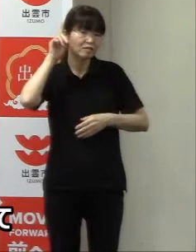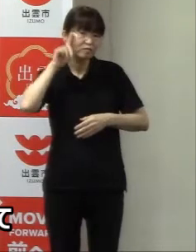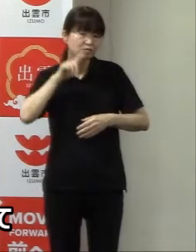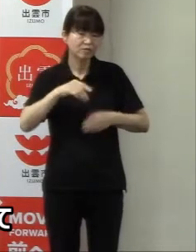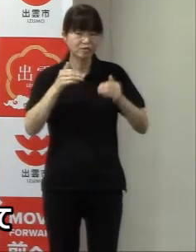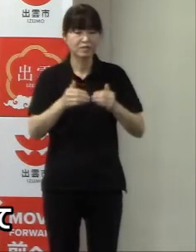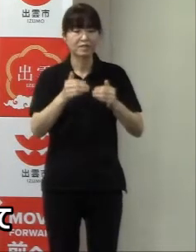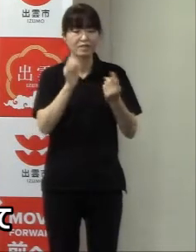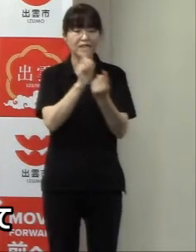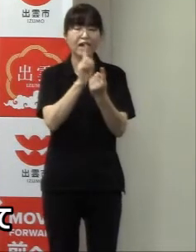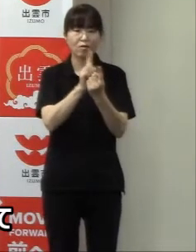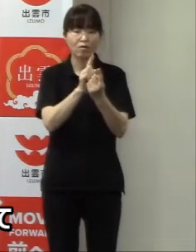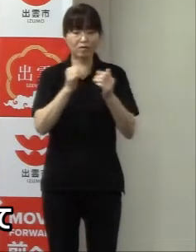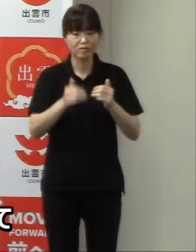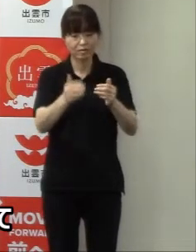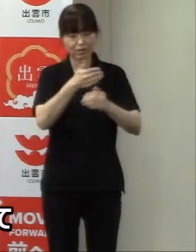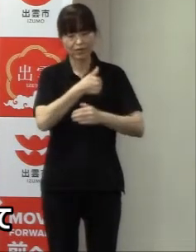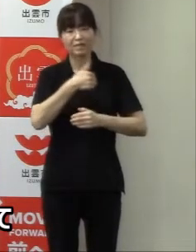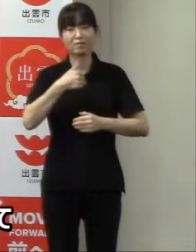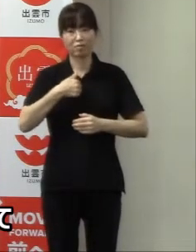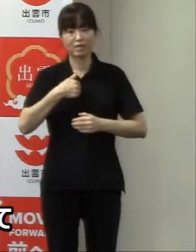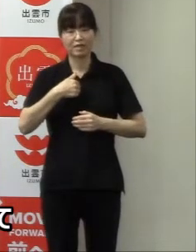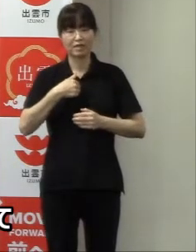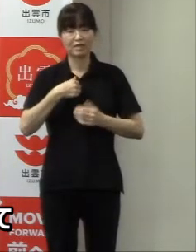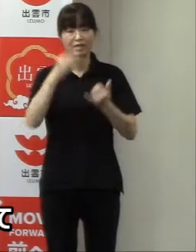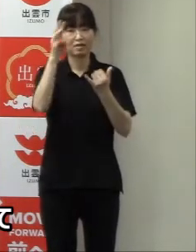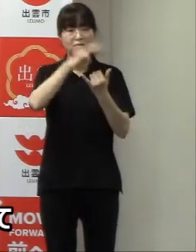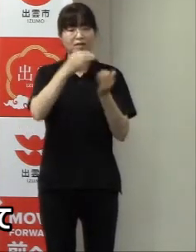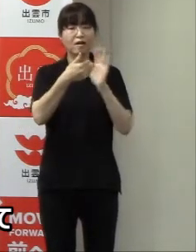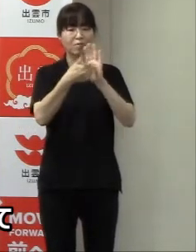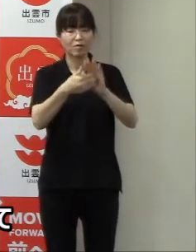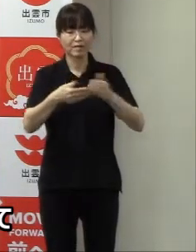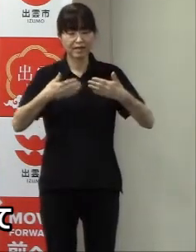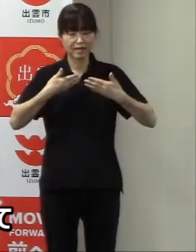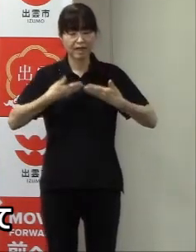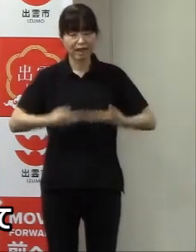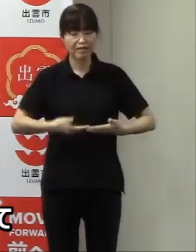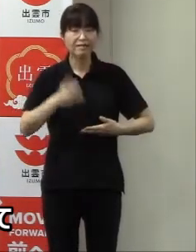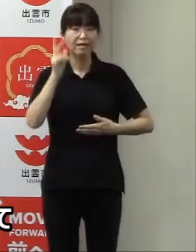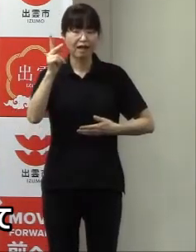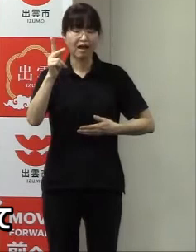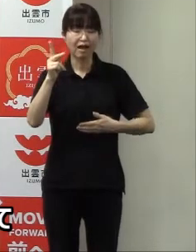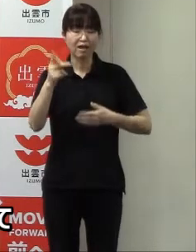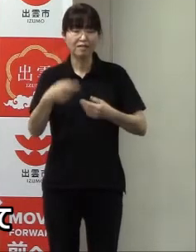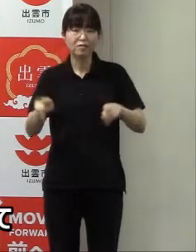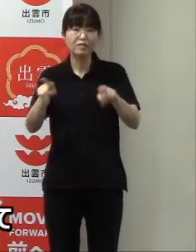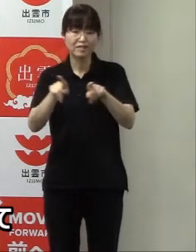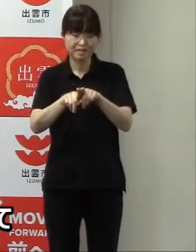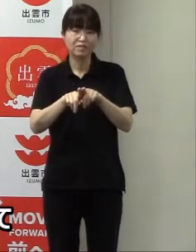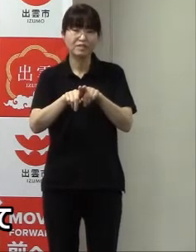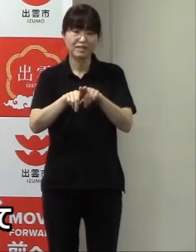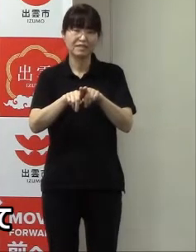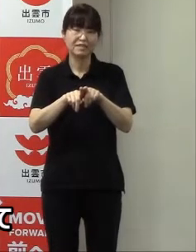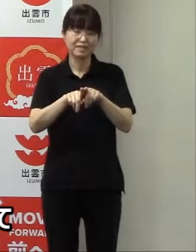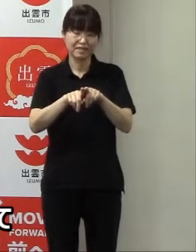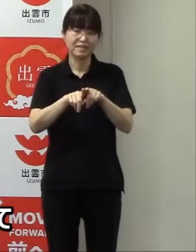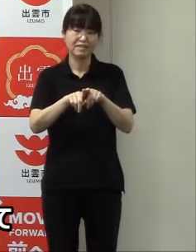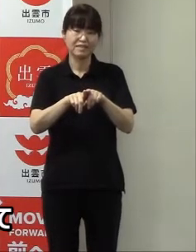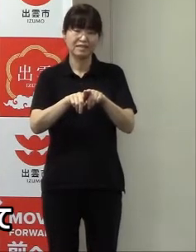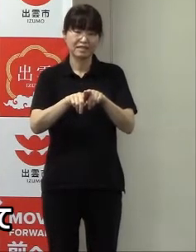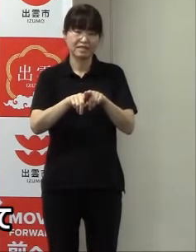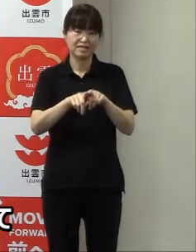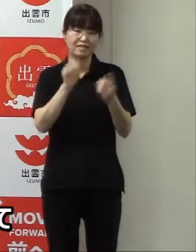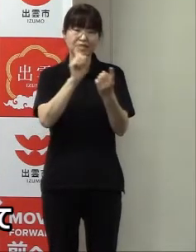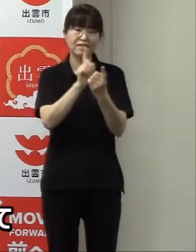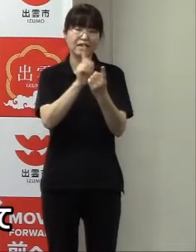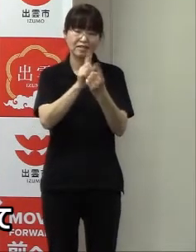ができるようにしていきたいと思いますし、防災安全課を含めてですね、町内の体制、をしっかり